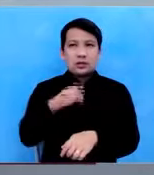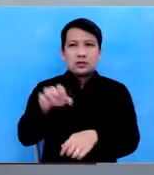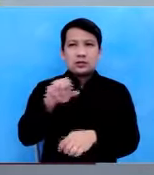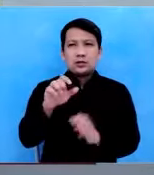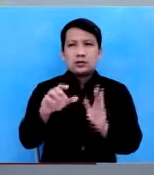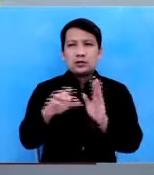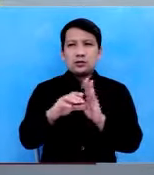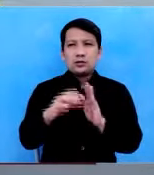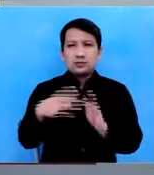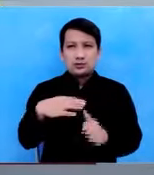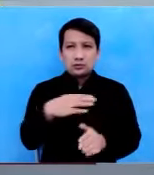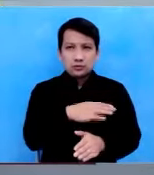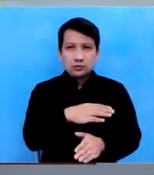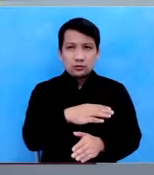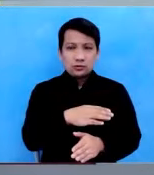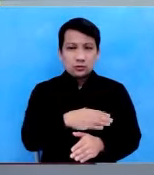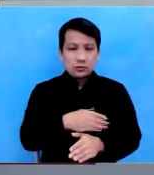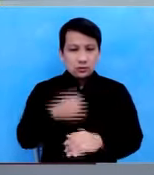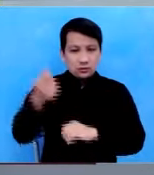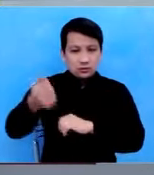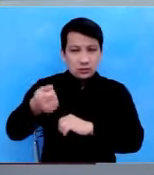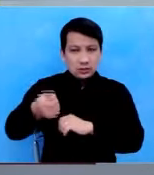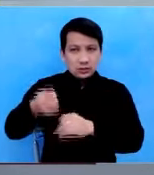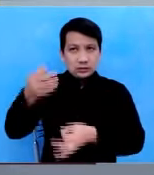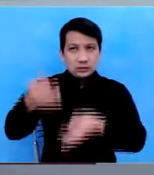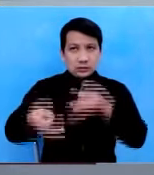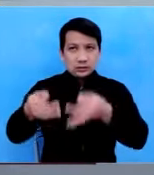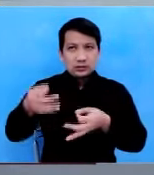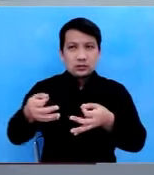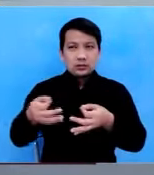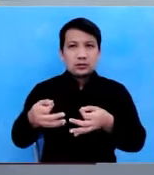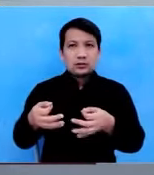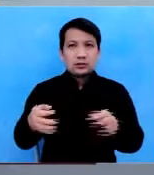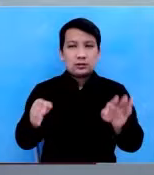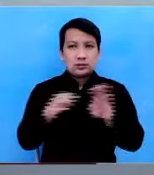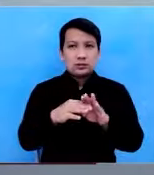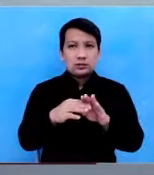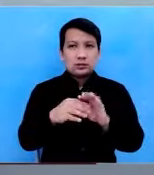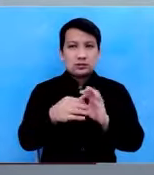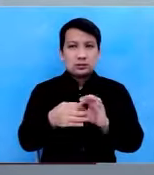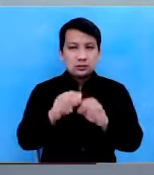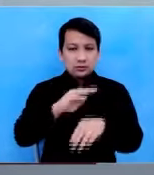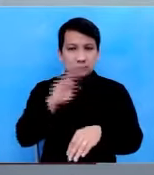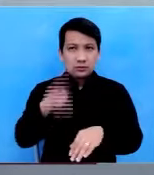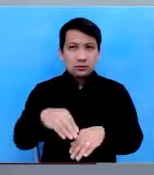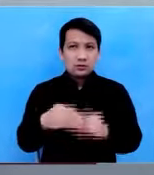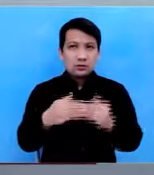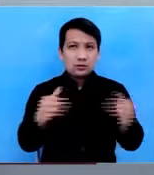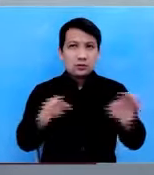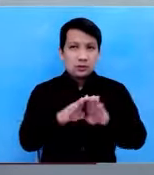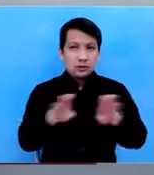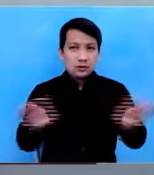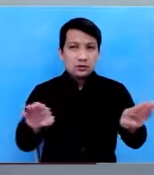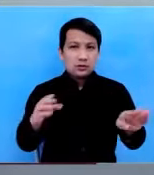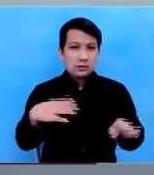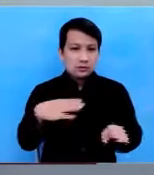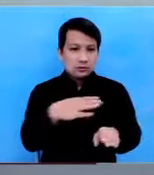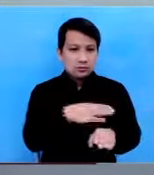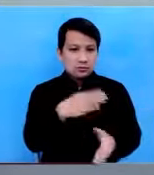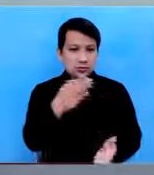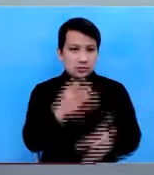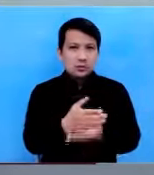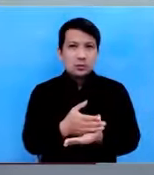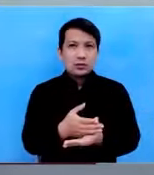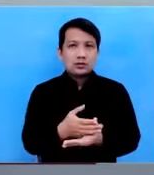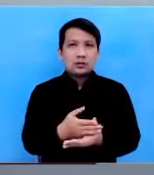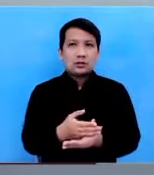kongreso at ng hudikatura. Kinandado ang Legislative Building sa Manila at binuwag ang kongreso. Sa kanyang General